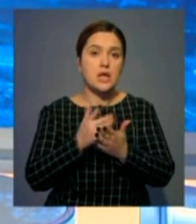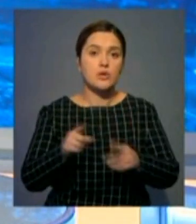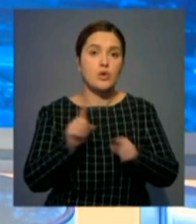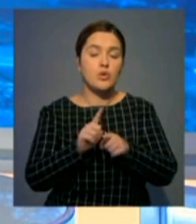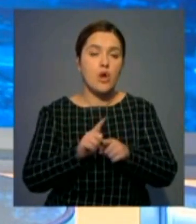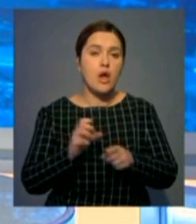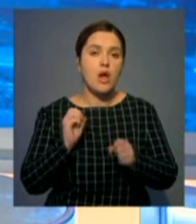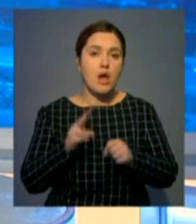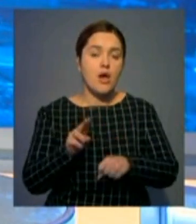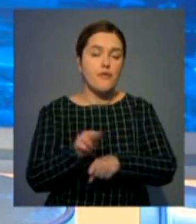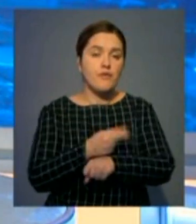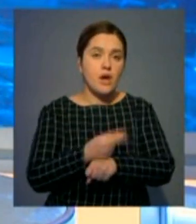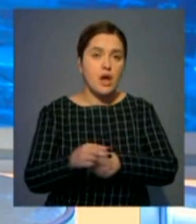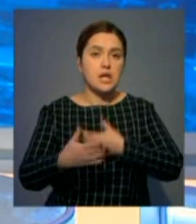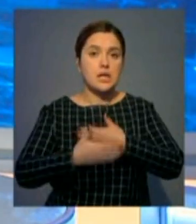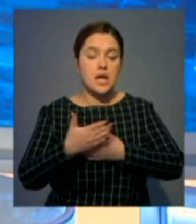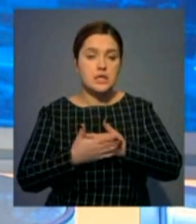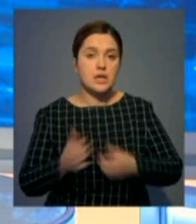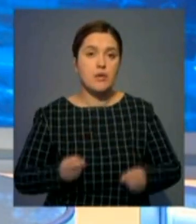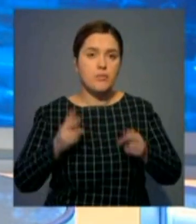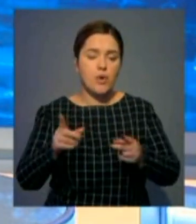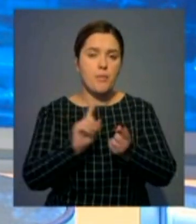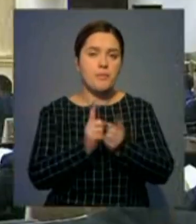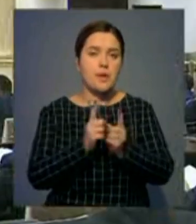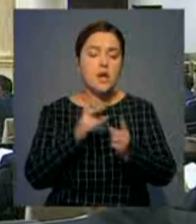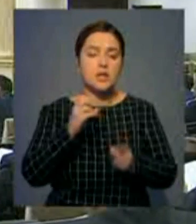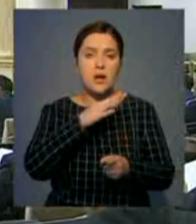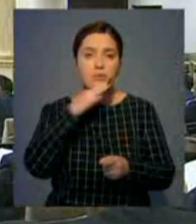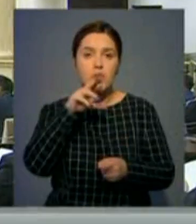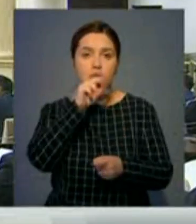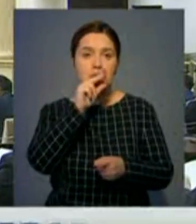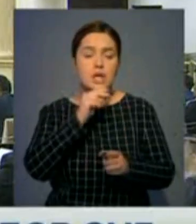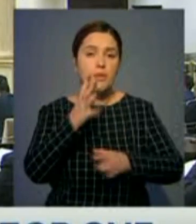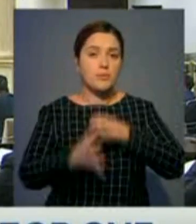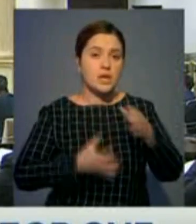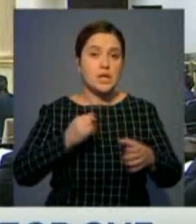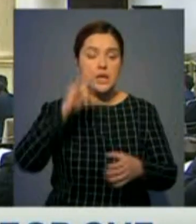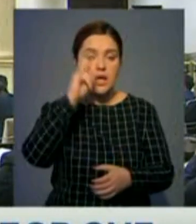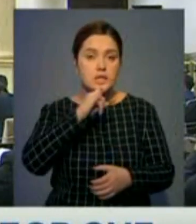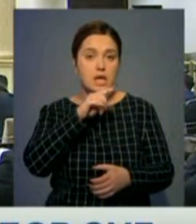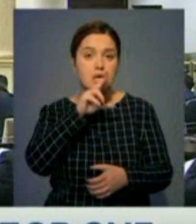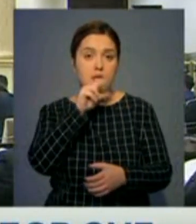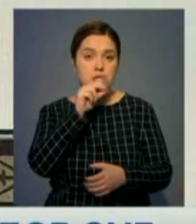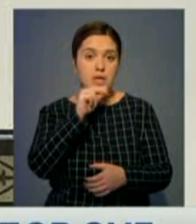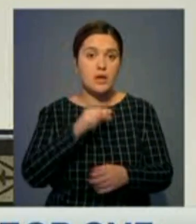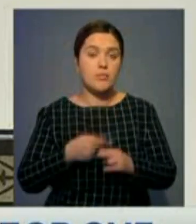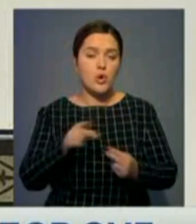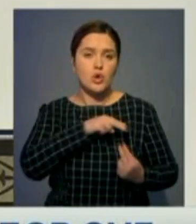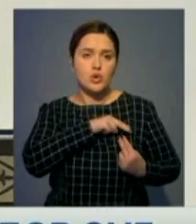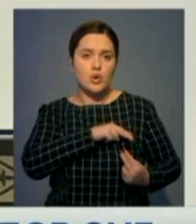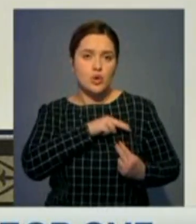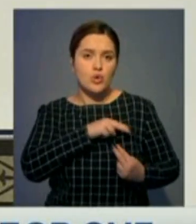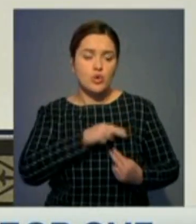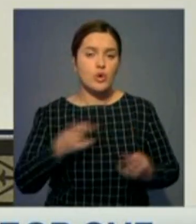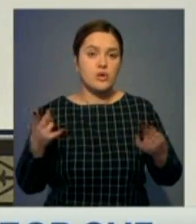преступления и наказания», которая была переведена на многие языки мира, в том числе и казахский. Касым Жомарт Токаев отметил, что этот труд крайне